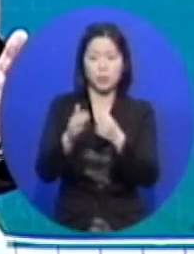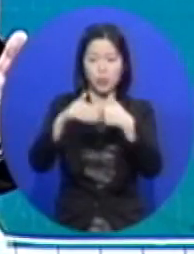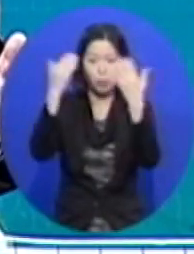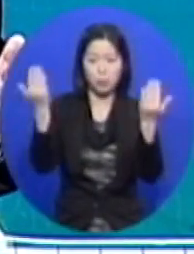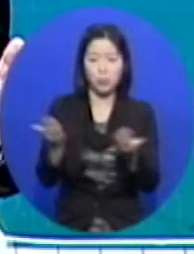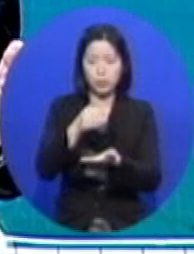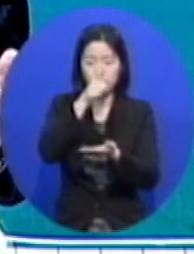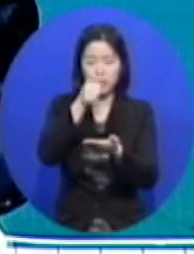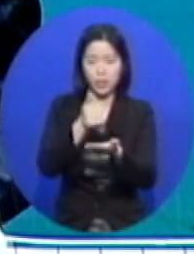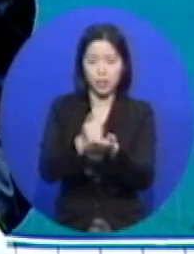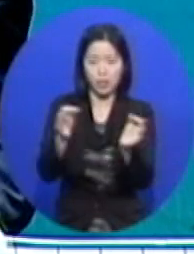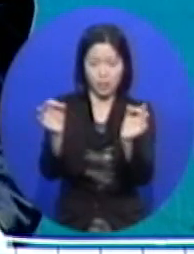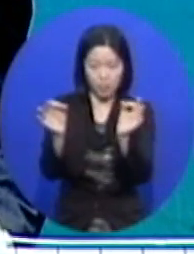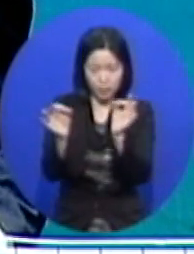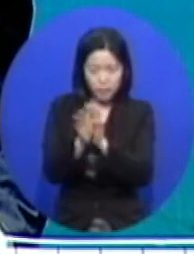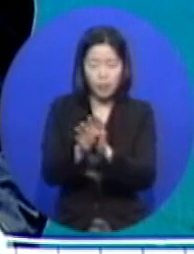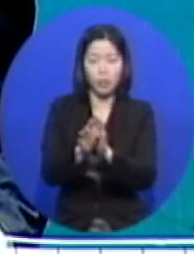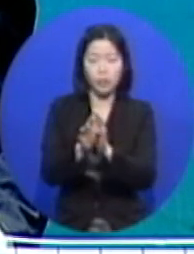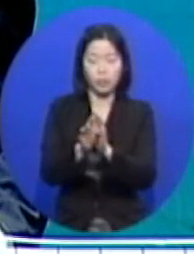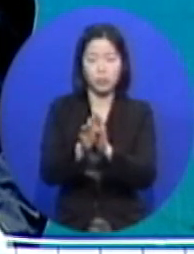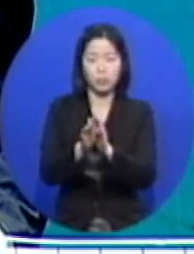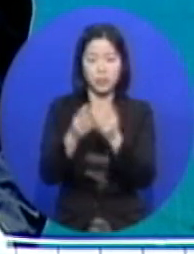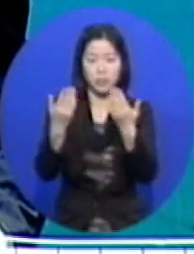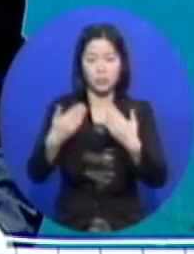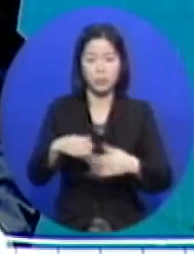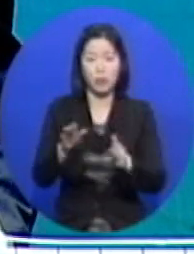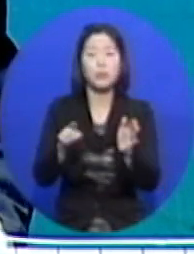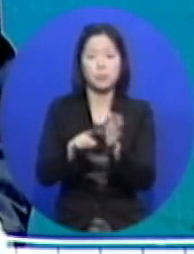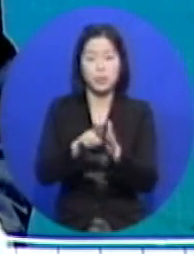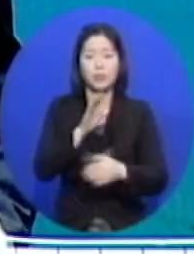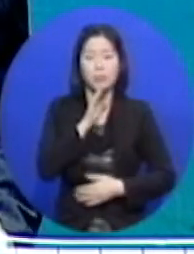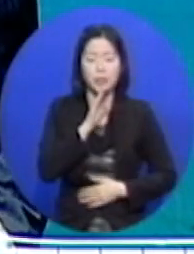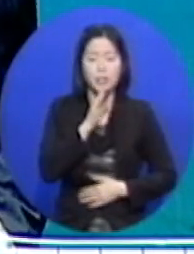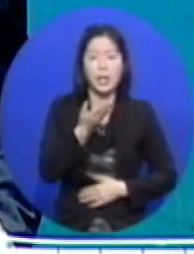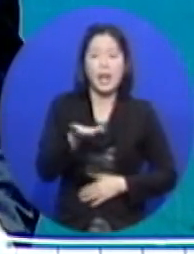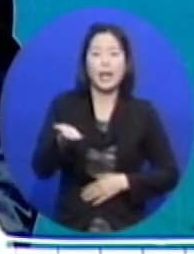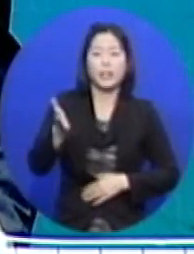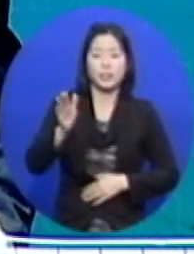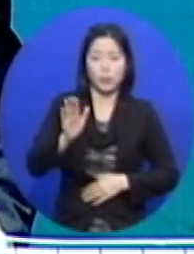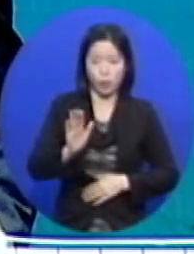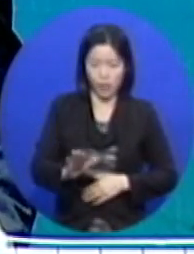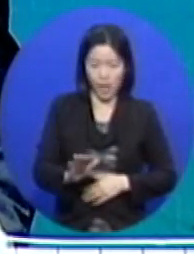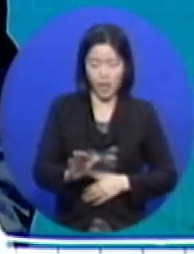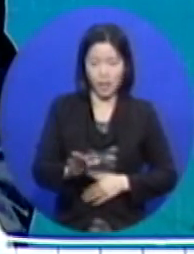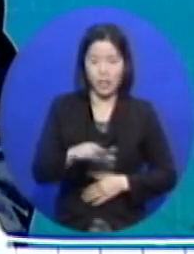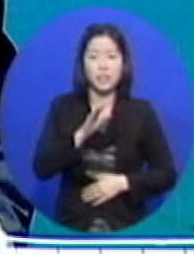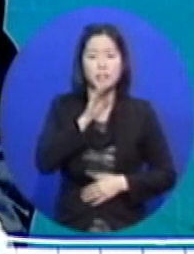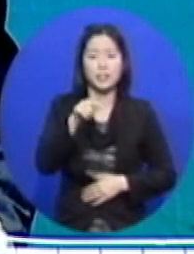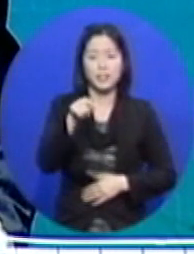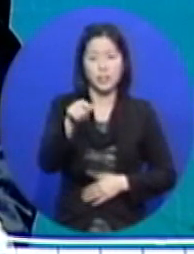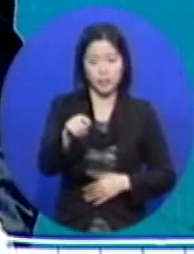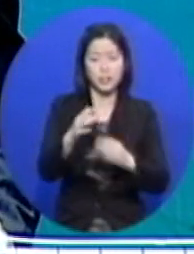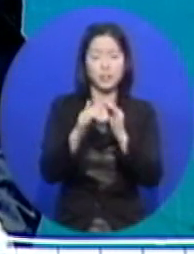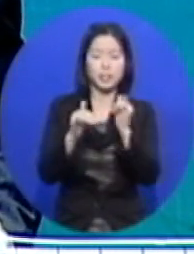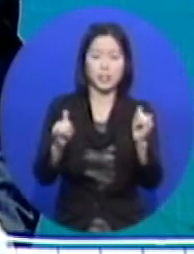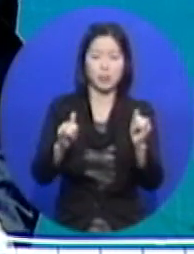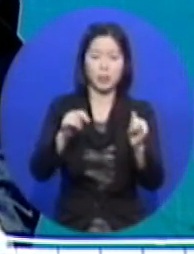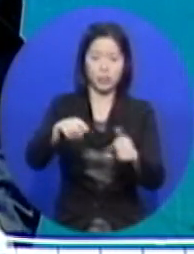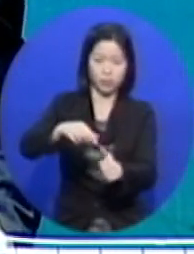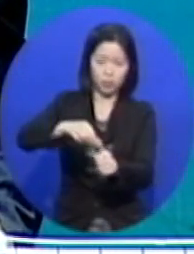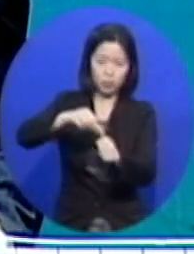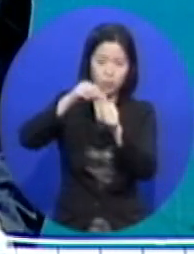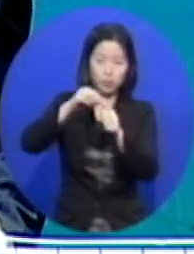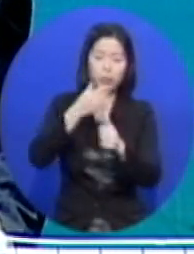받았습니다 그러면 믿는 거잖아요 그러나 진짜 그 사람이 그 구원의